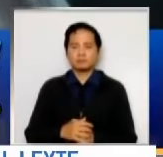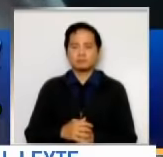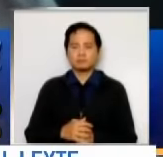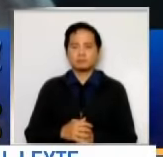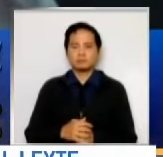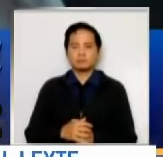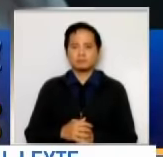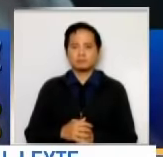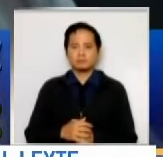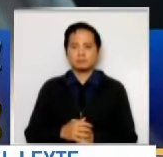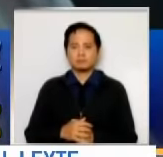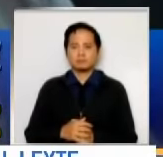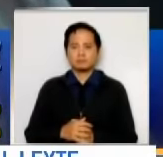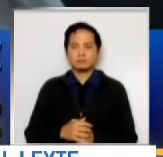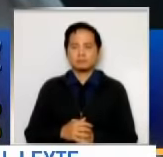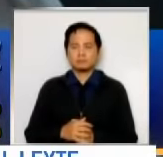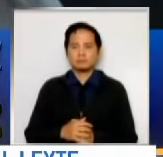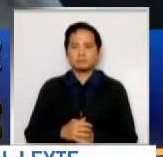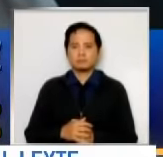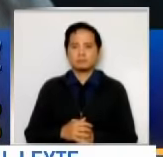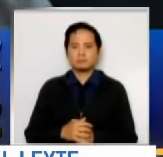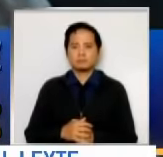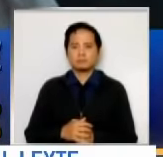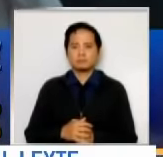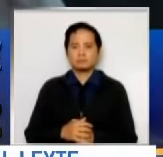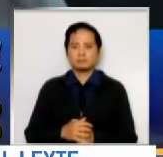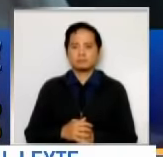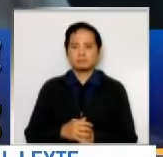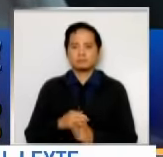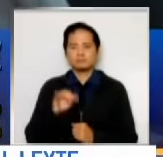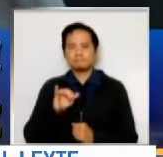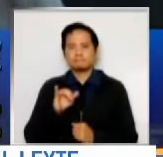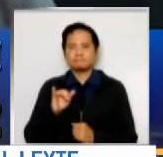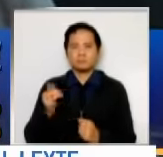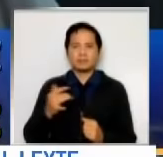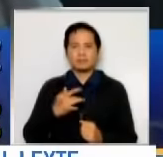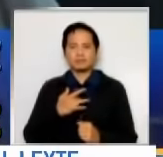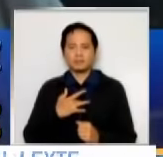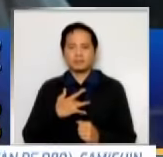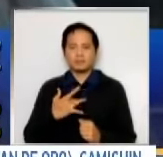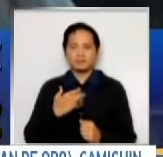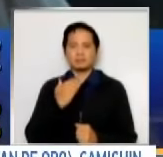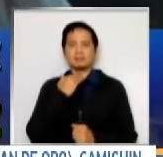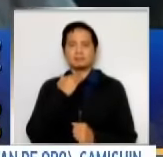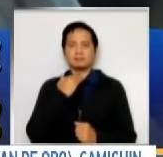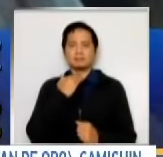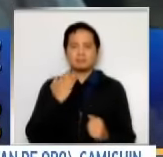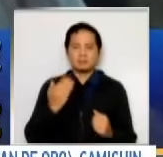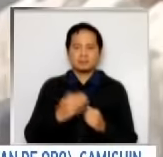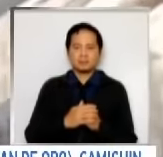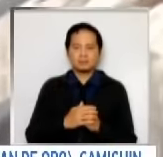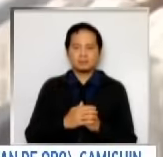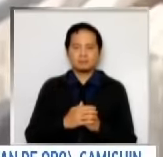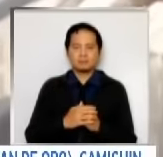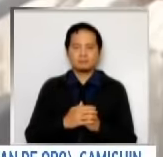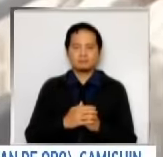natunguna daghan kay kag kuan isud kay mag-travel natong una kay sa karon jud sa iba. Mas okay karon. Pagdating naman sa